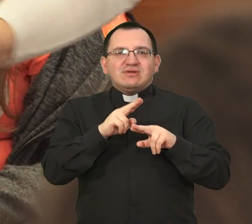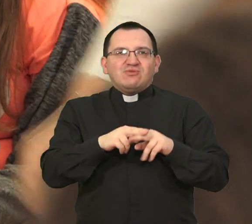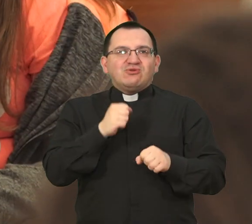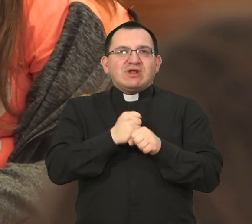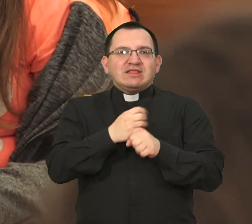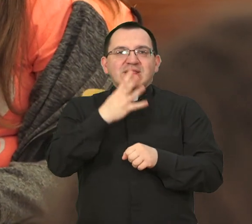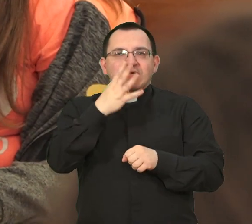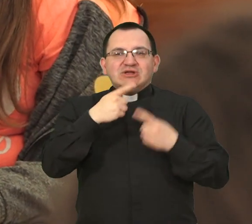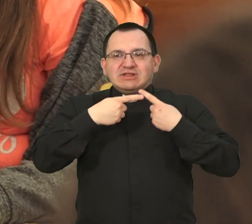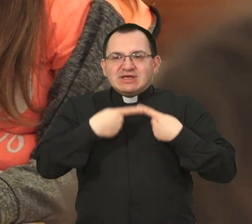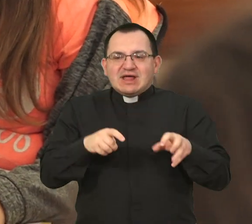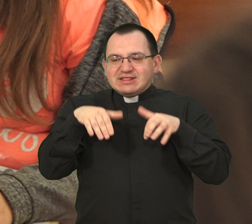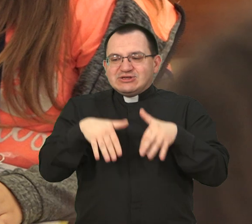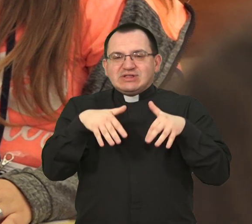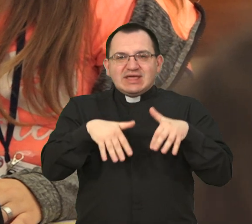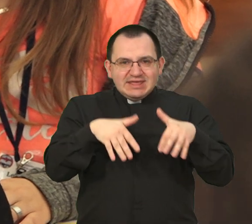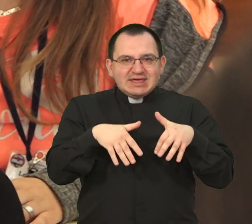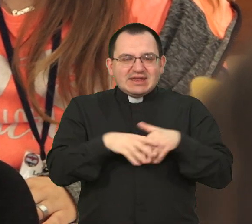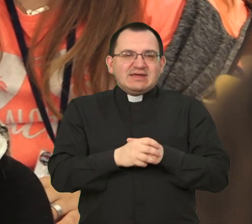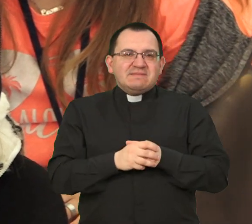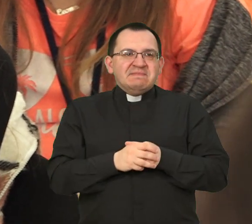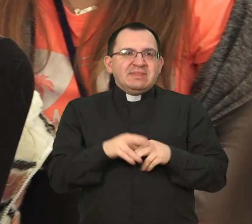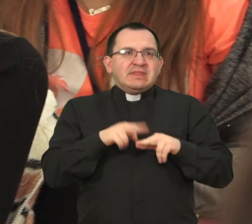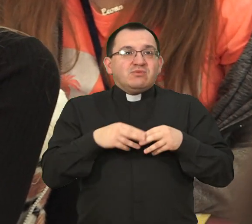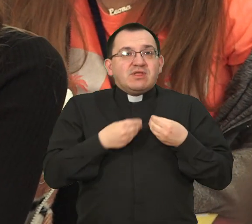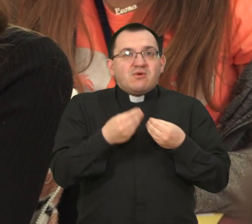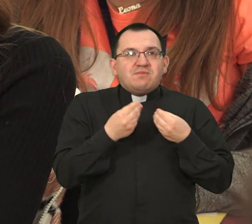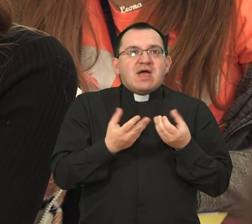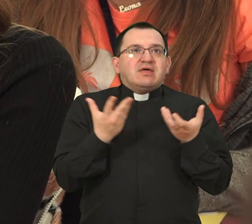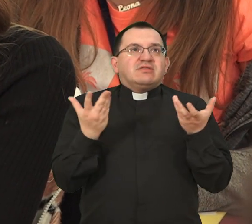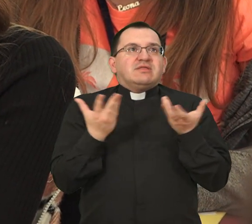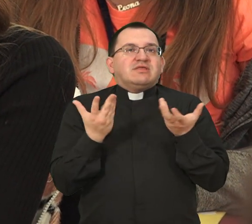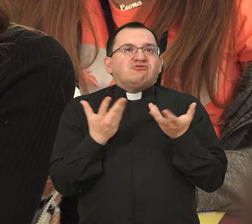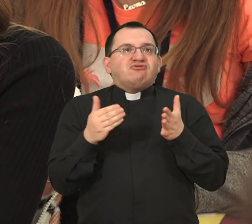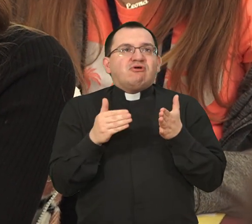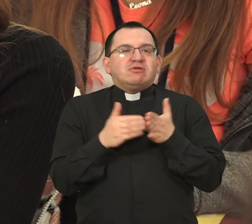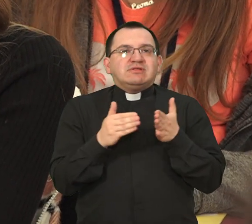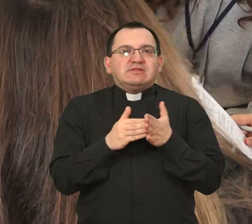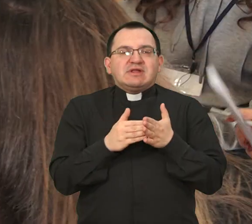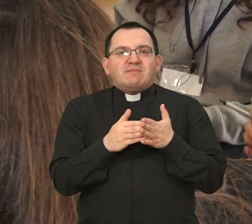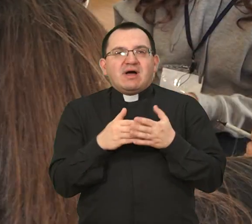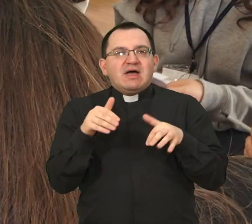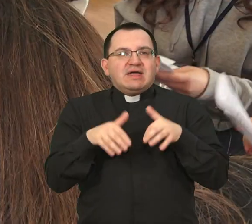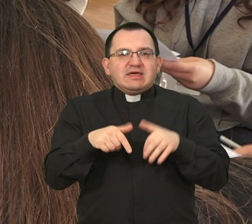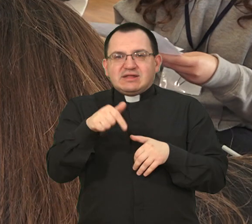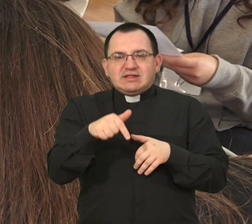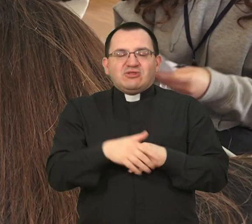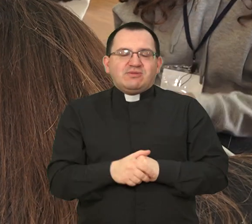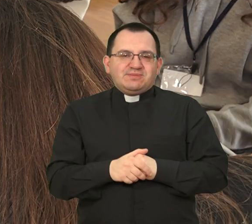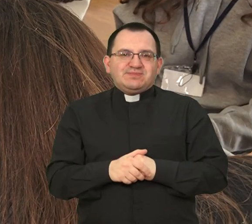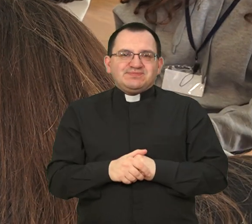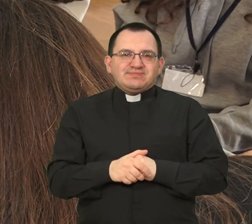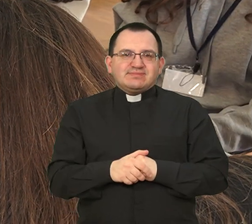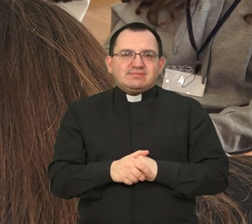vrste igara, objasnit ćemo im za koji uzrast je koja igra i zapravo kad bi trebali koristiti te